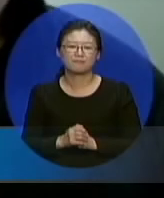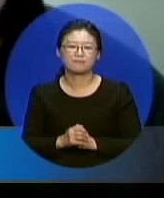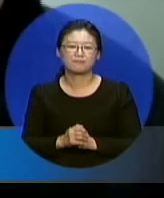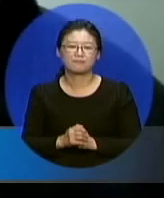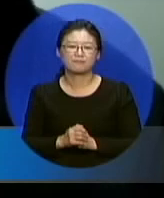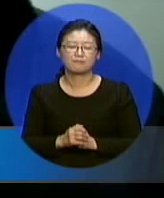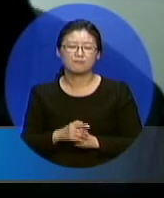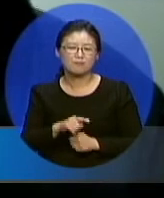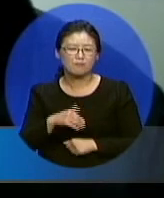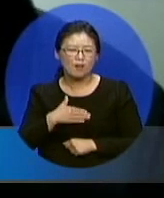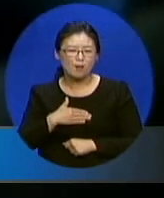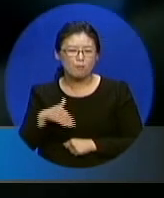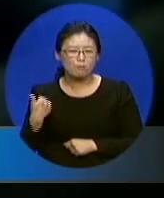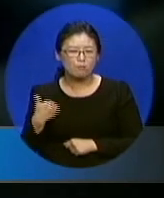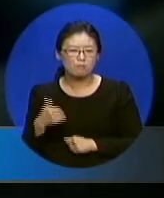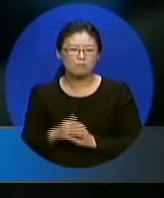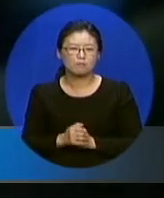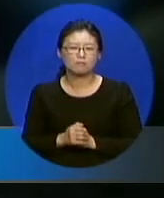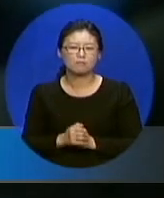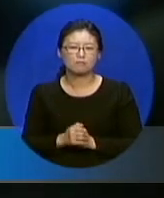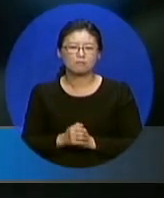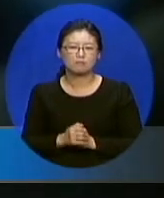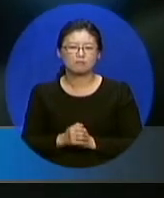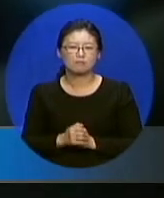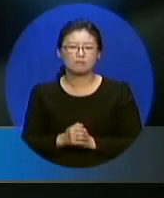나 모르겠어.